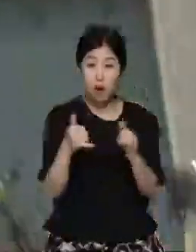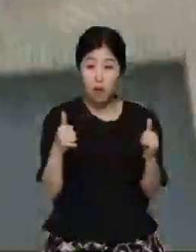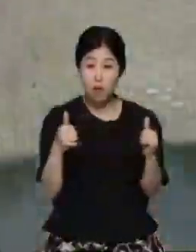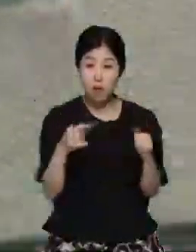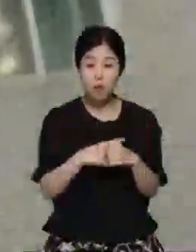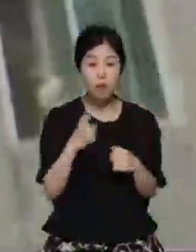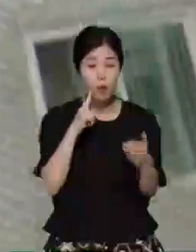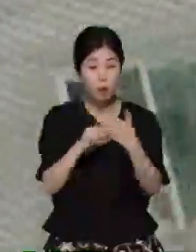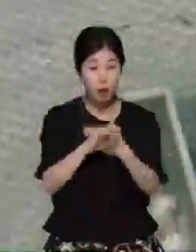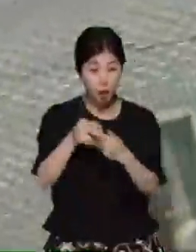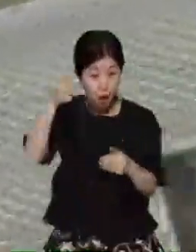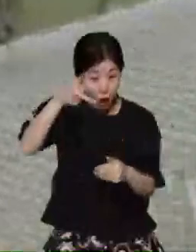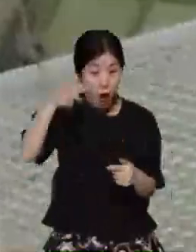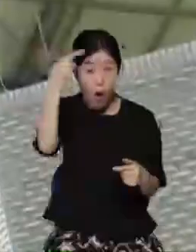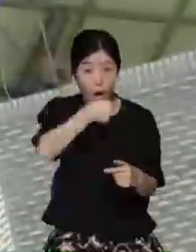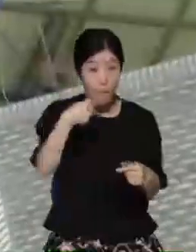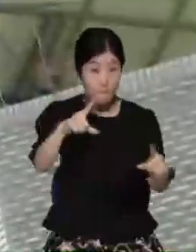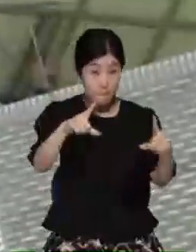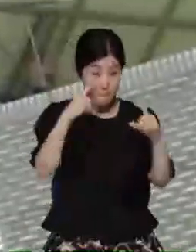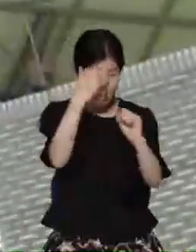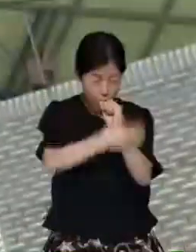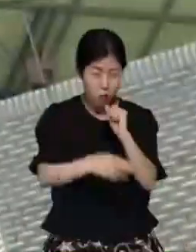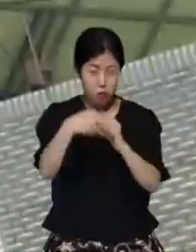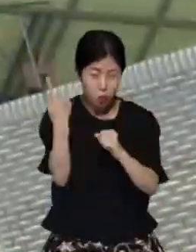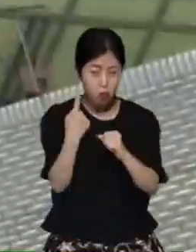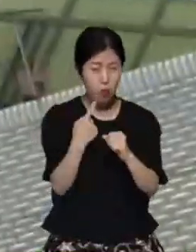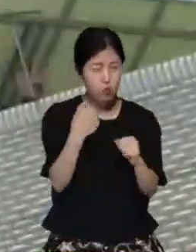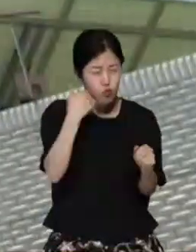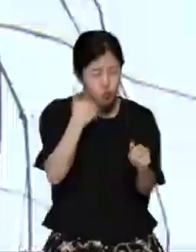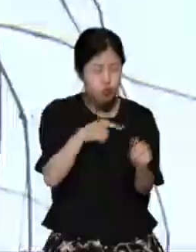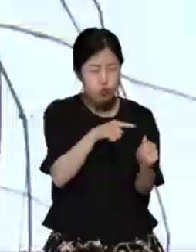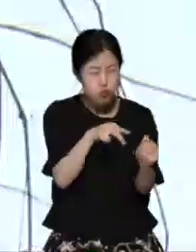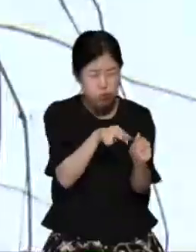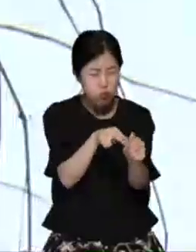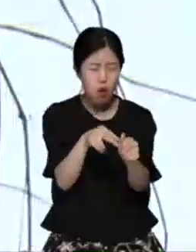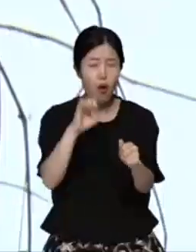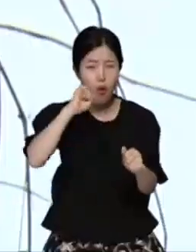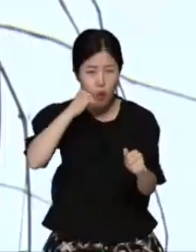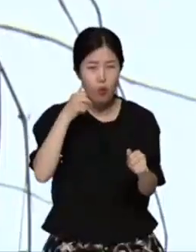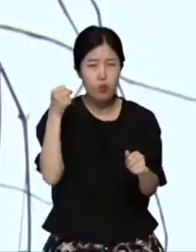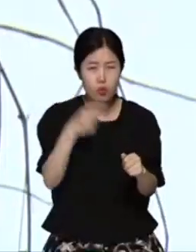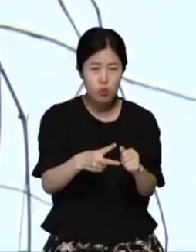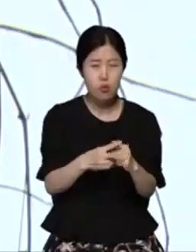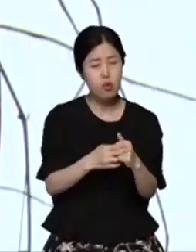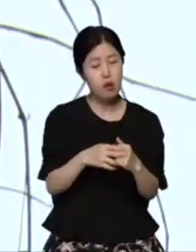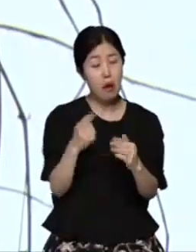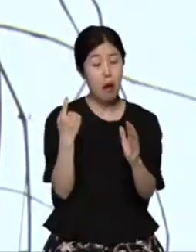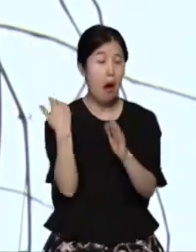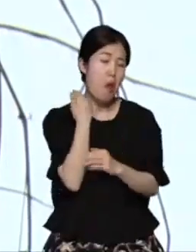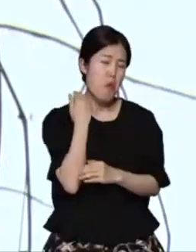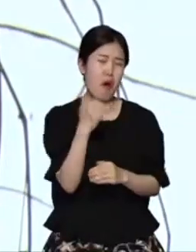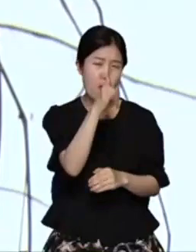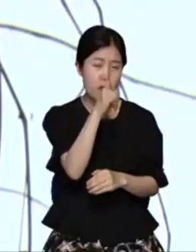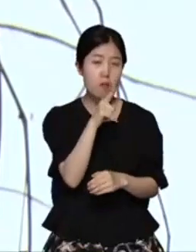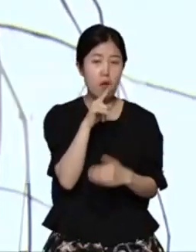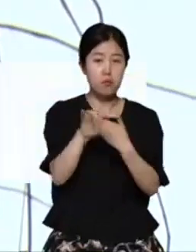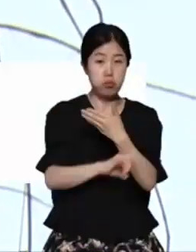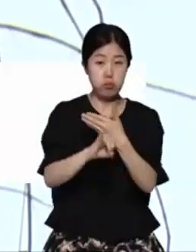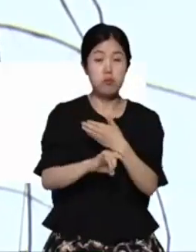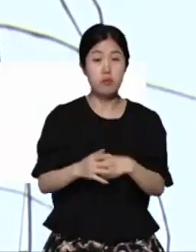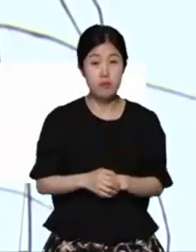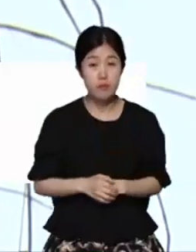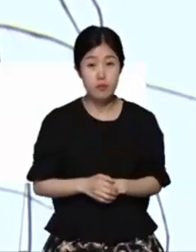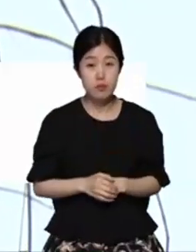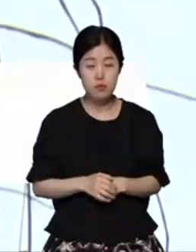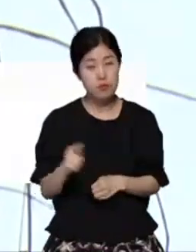얼굴이 찍혀도 사실상 추적이 어렵고 사각지대도 많다며 해명하기에 급급합니다. 이동수단을 끌고